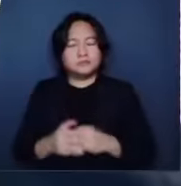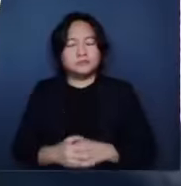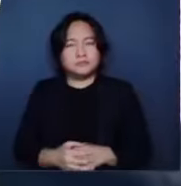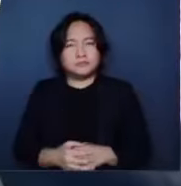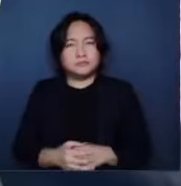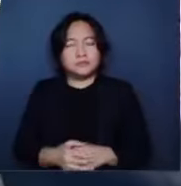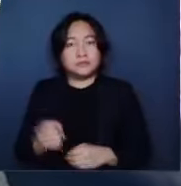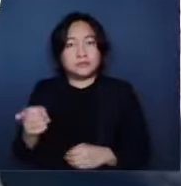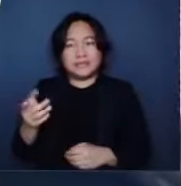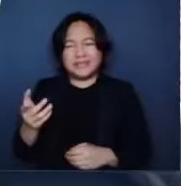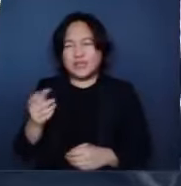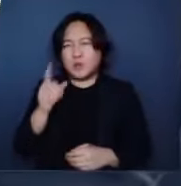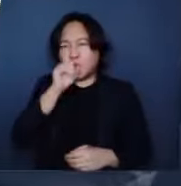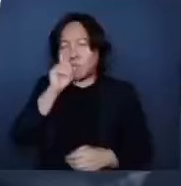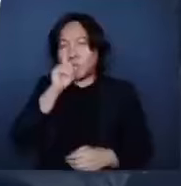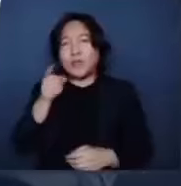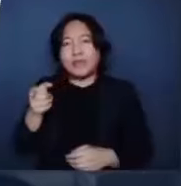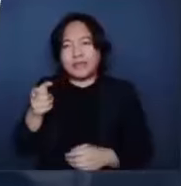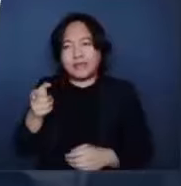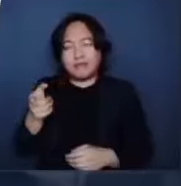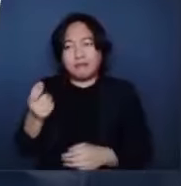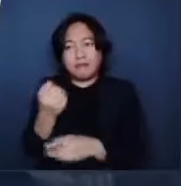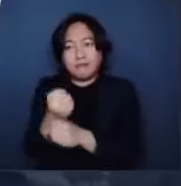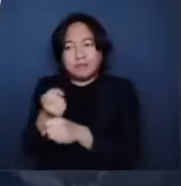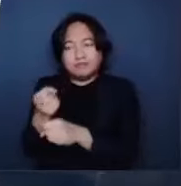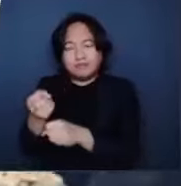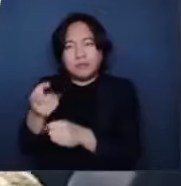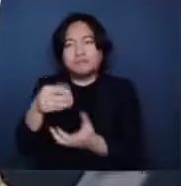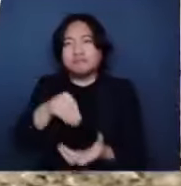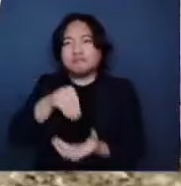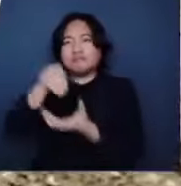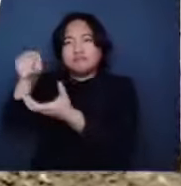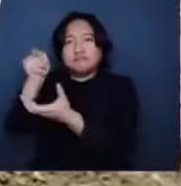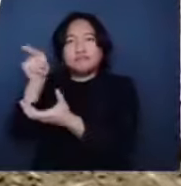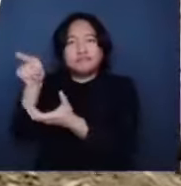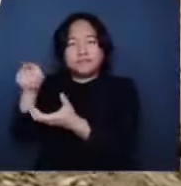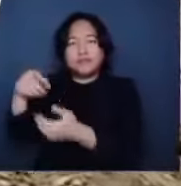vintage bomb sa PNP headquarters para pag-aralan bago i-dispose.